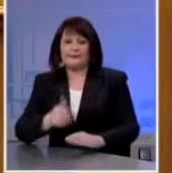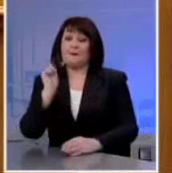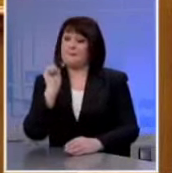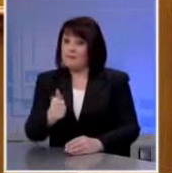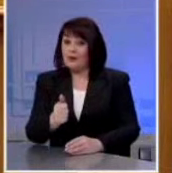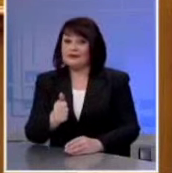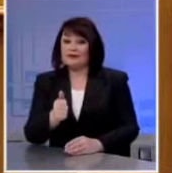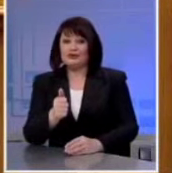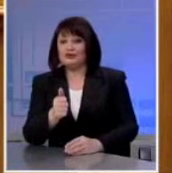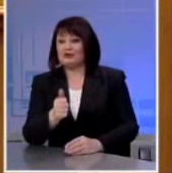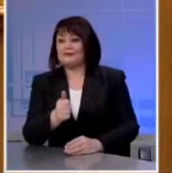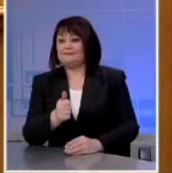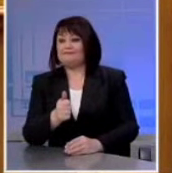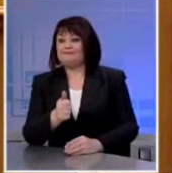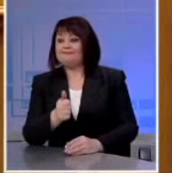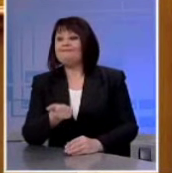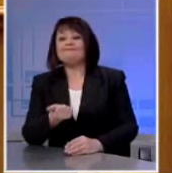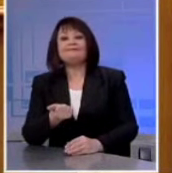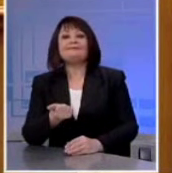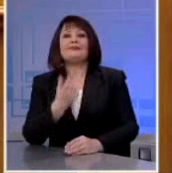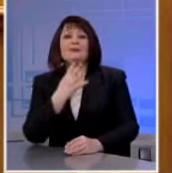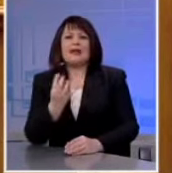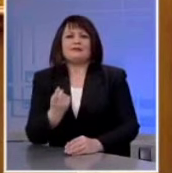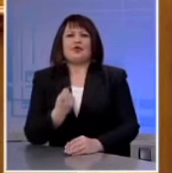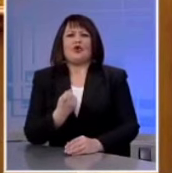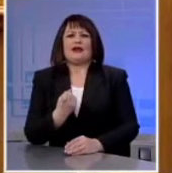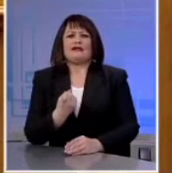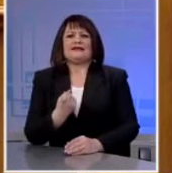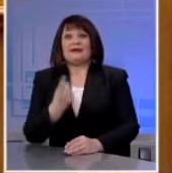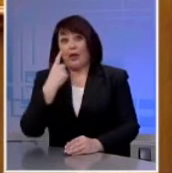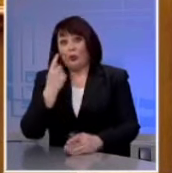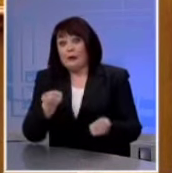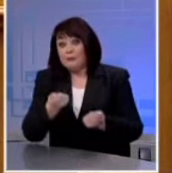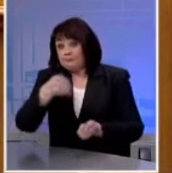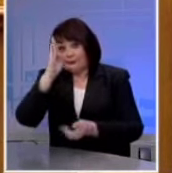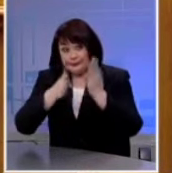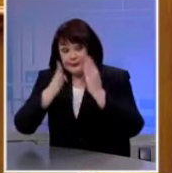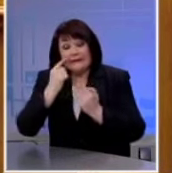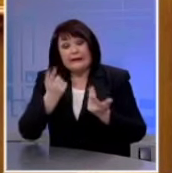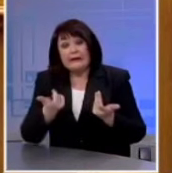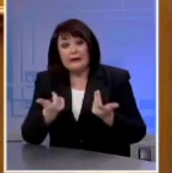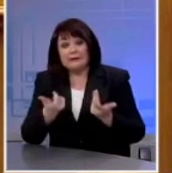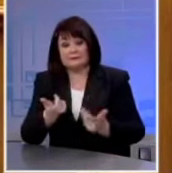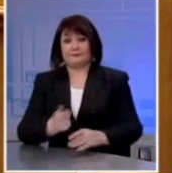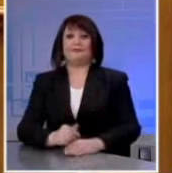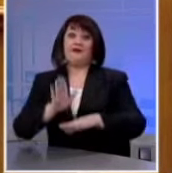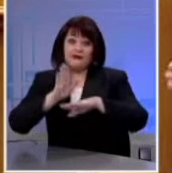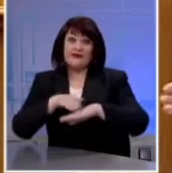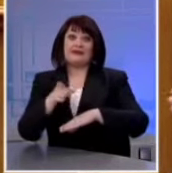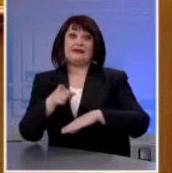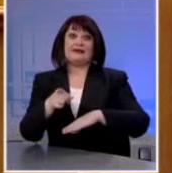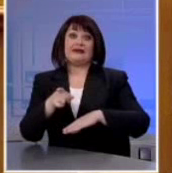σας προκαλείτε την τύχη σας και πιθανόν ένα μεγάλο